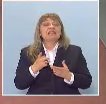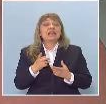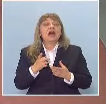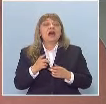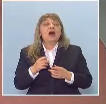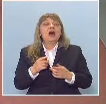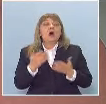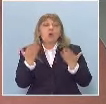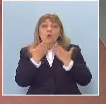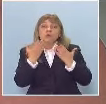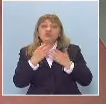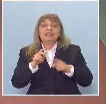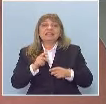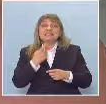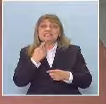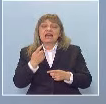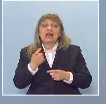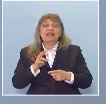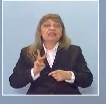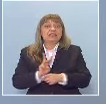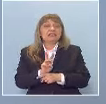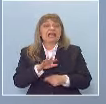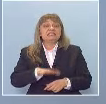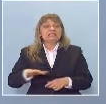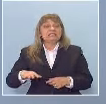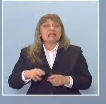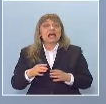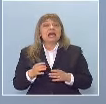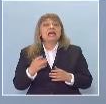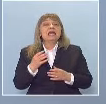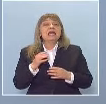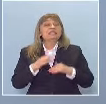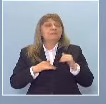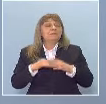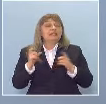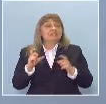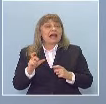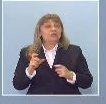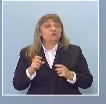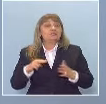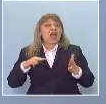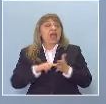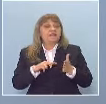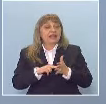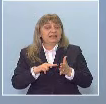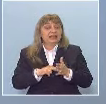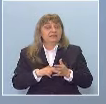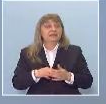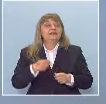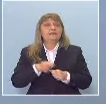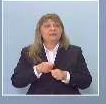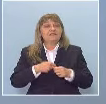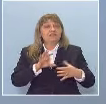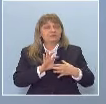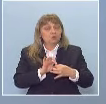деца в специалност енергетика. Възобновяеми енергийни източници, сме осъществили контакт